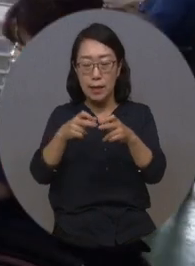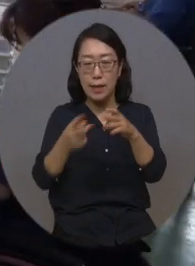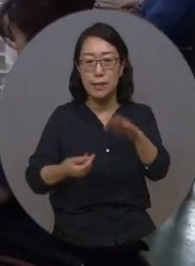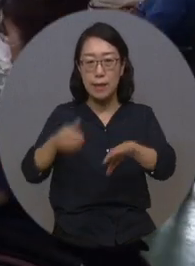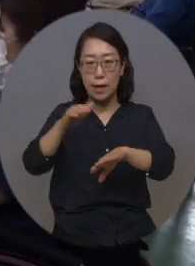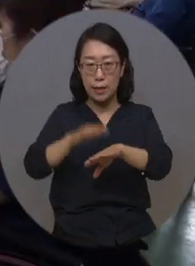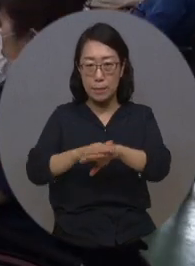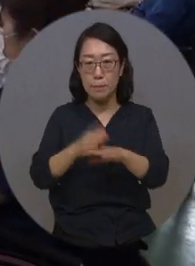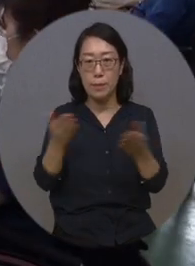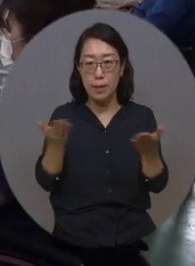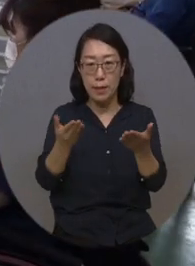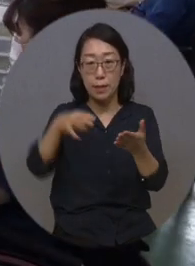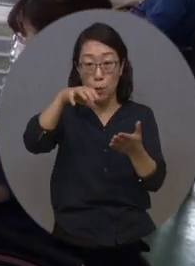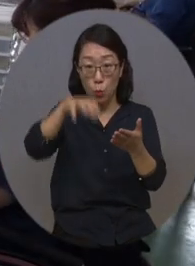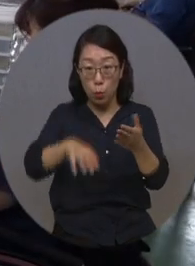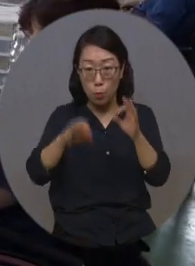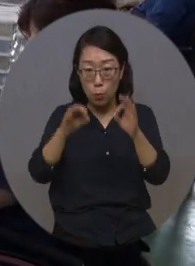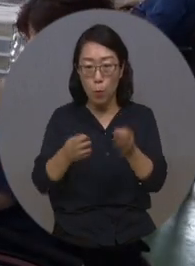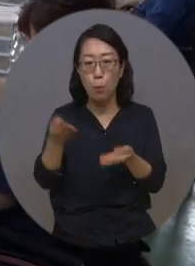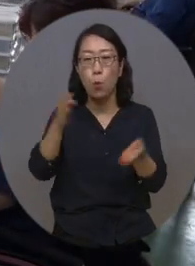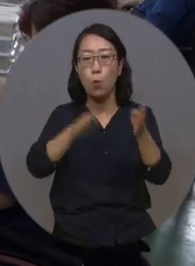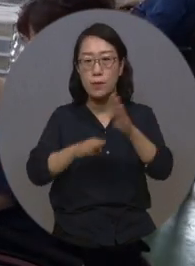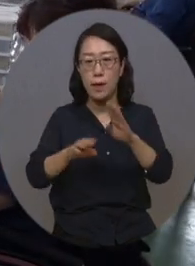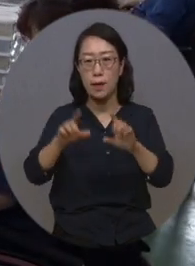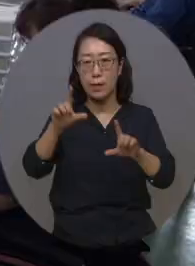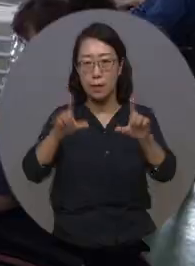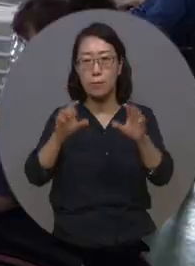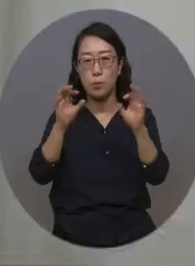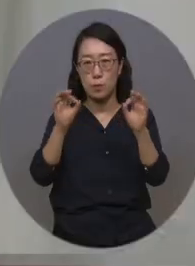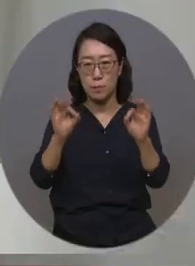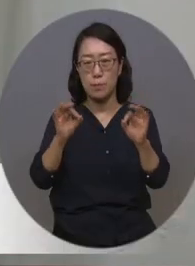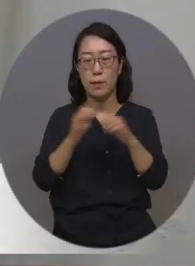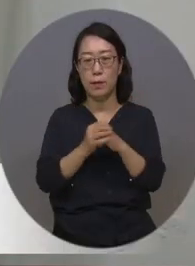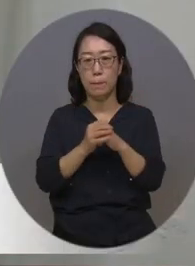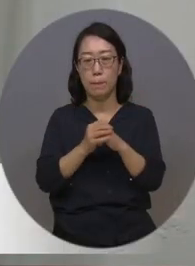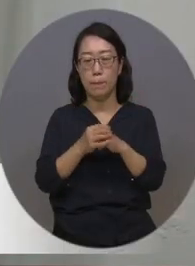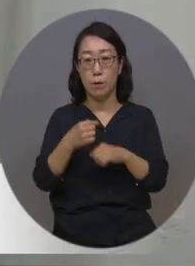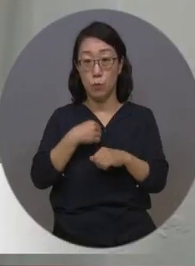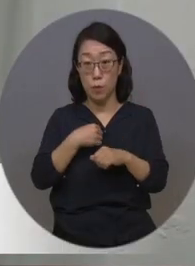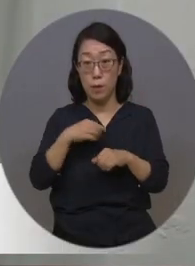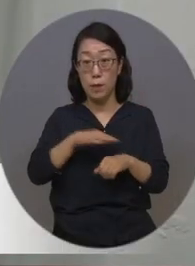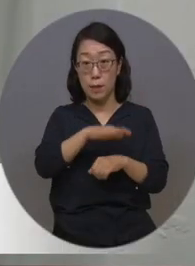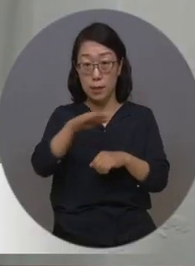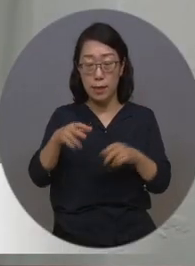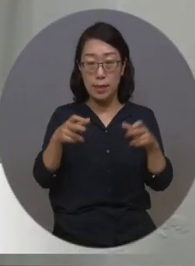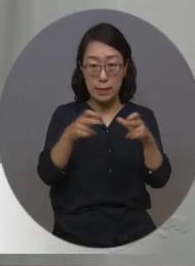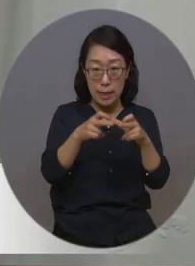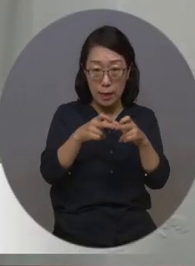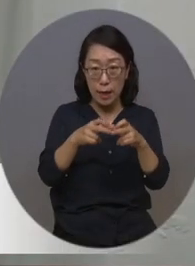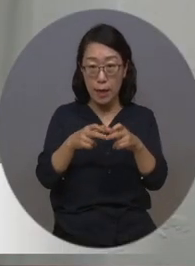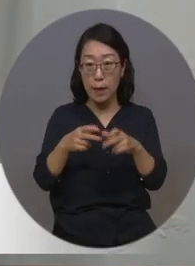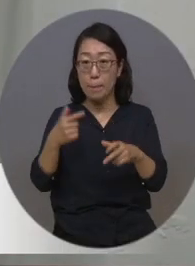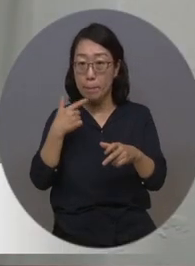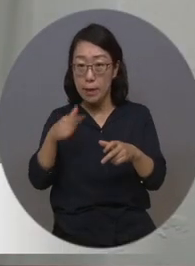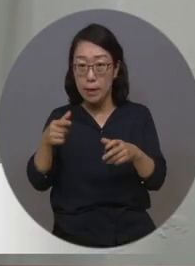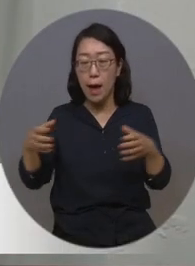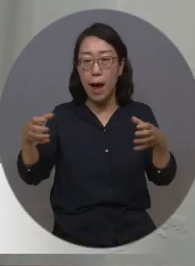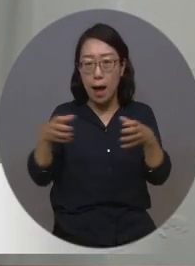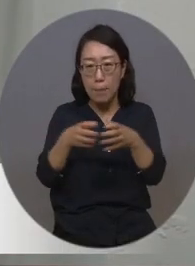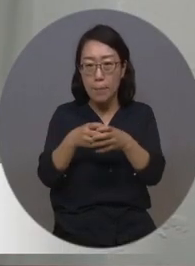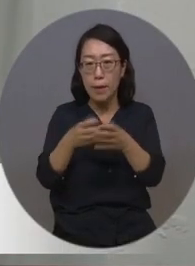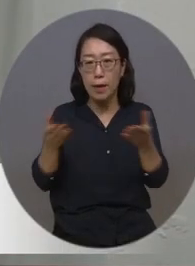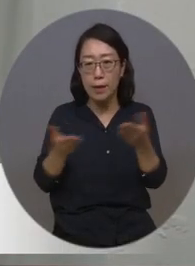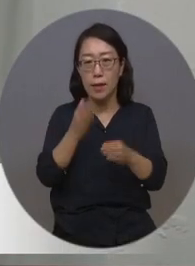주문받은 분량에 맞춰 포장 작업이 한창입니다 저희는 장애인과 비장애인이 함께 일하고 있는 자립